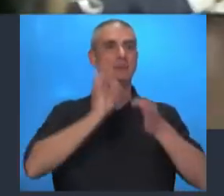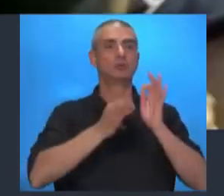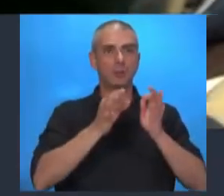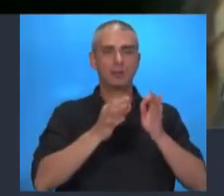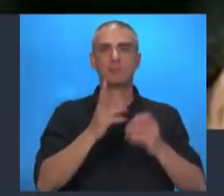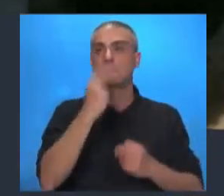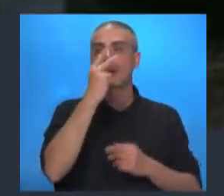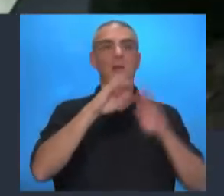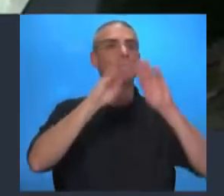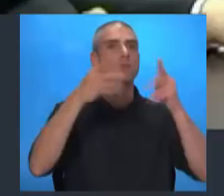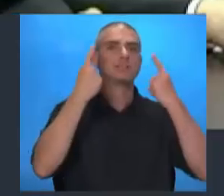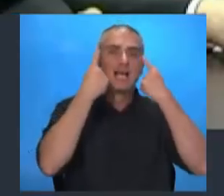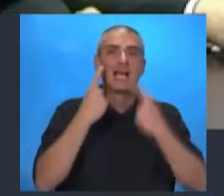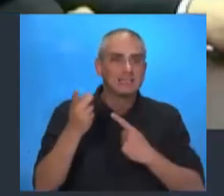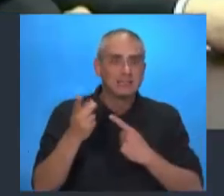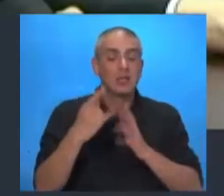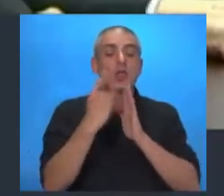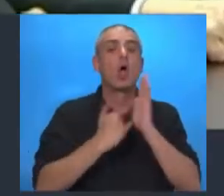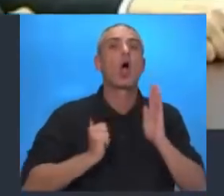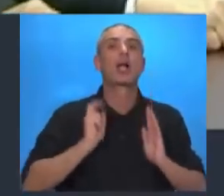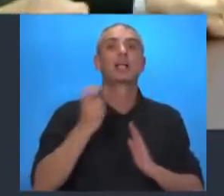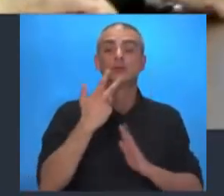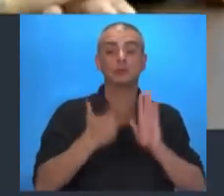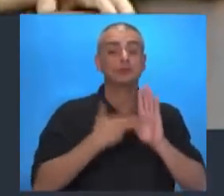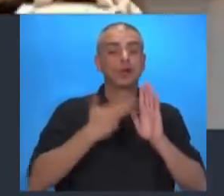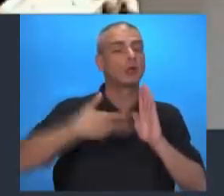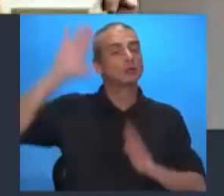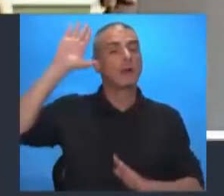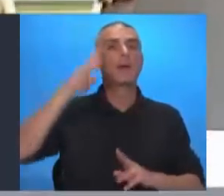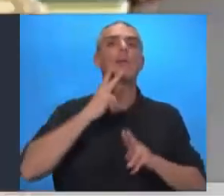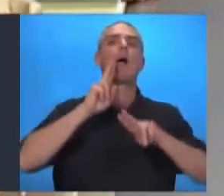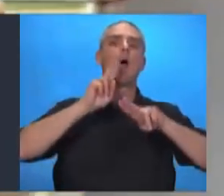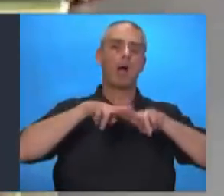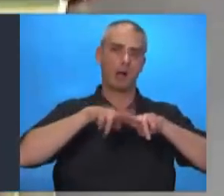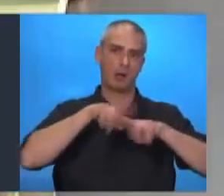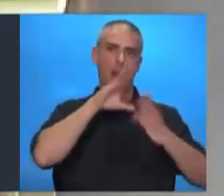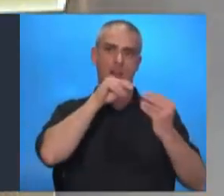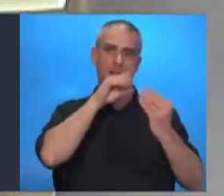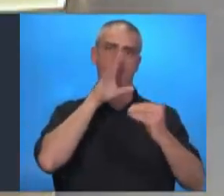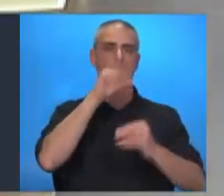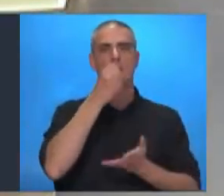המועצה החסידית, חוק הגיוס בשלוש קריאות, ורק אז אפשר לדבר על תקציב המדינה.